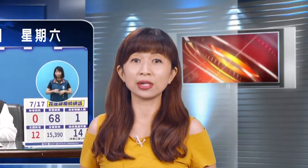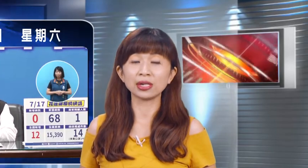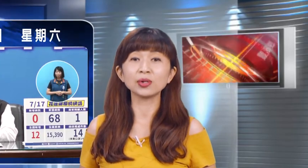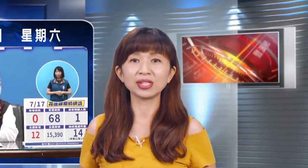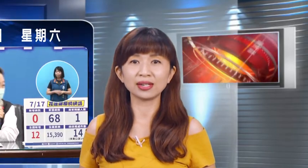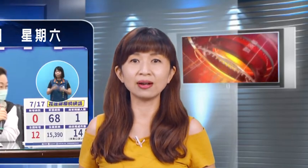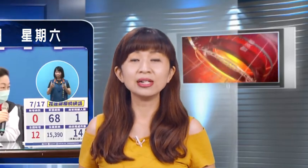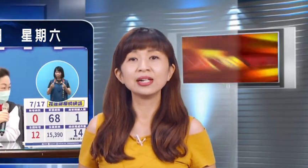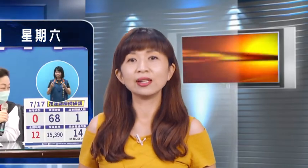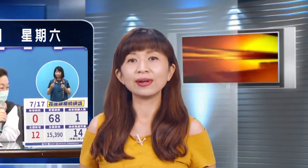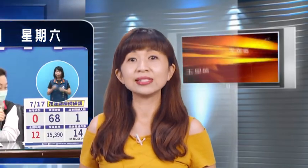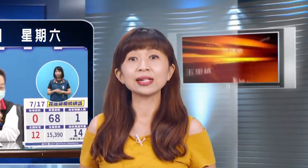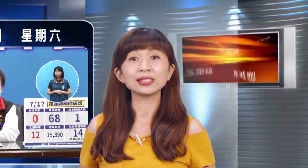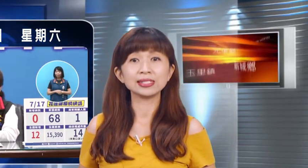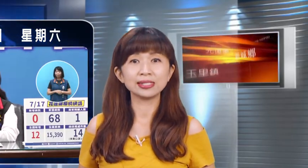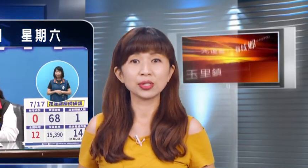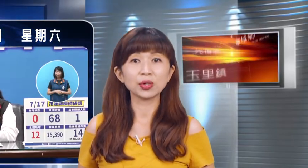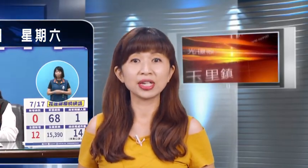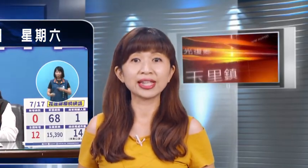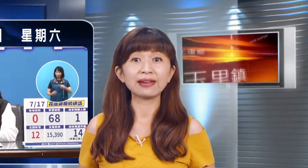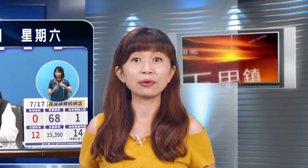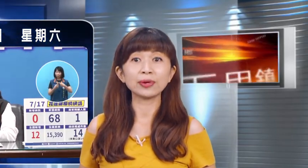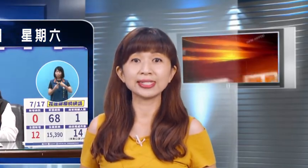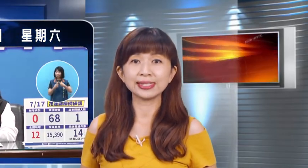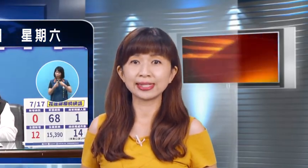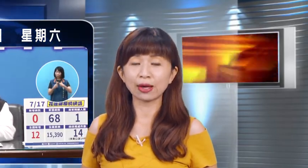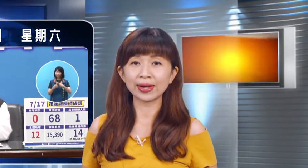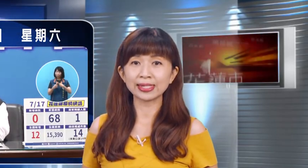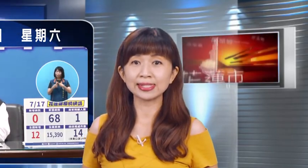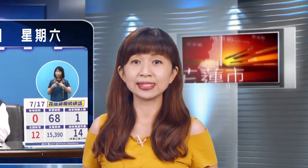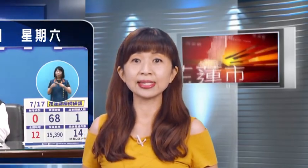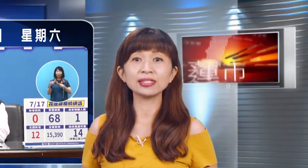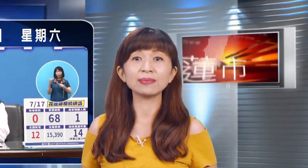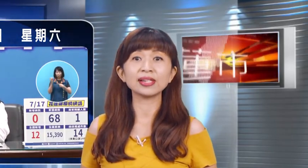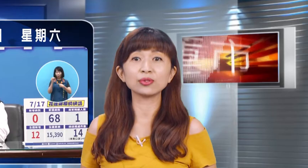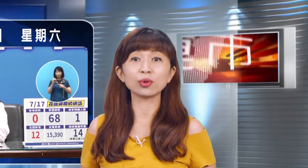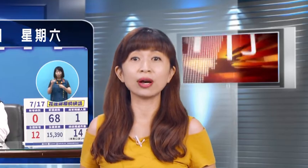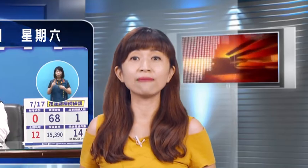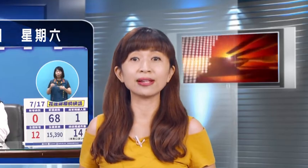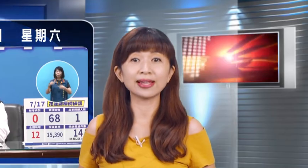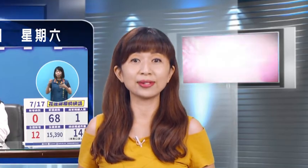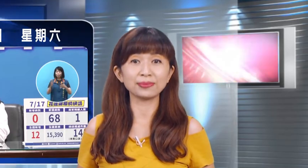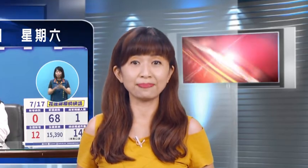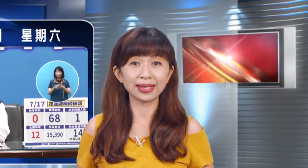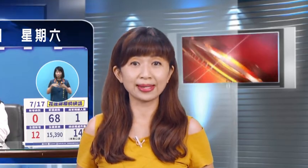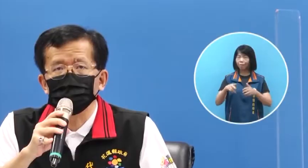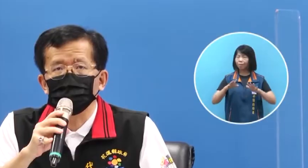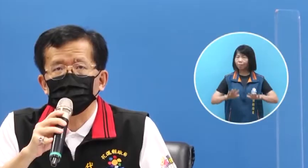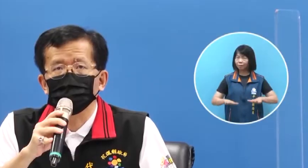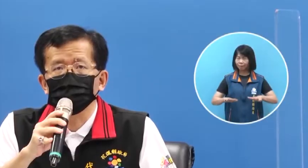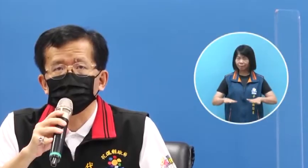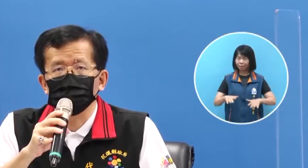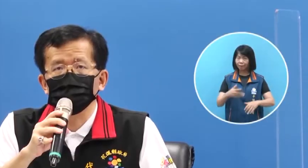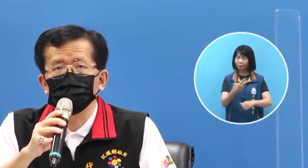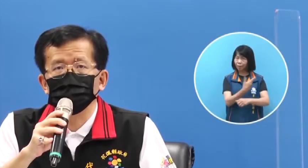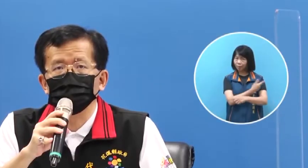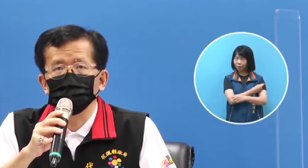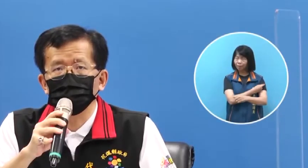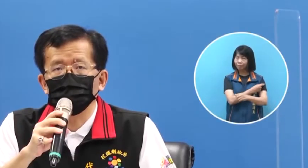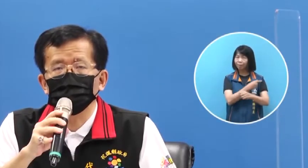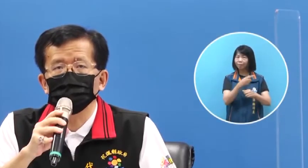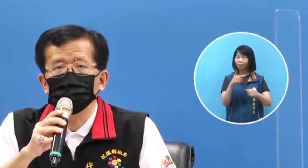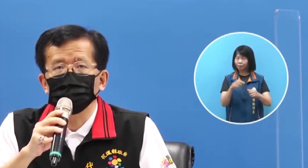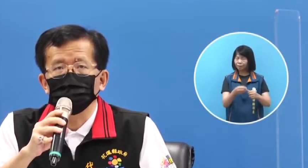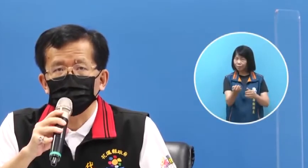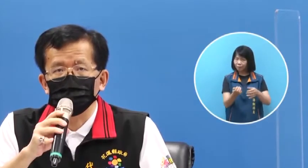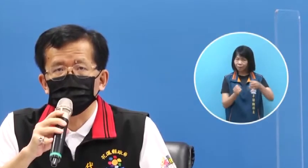率能够提高。另外，下个星期有可能台风会侵袭台湾，也请乡亲们要做好防台准备。 花莲连续二十九